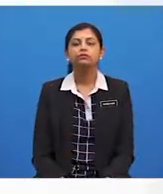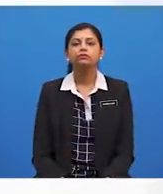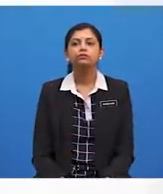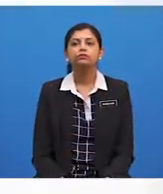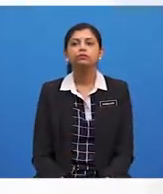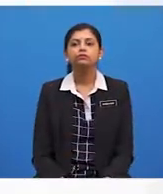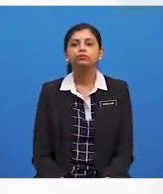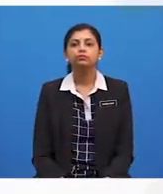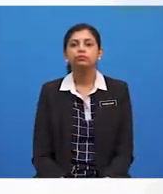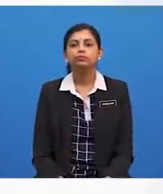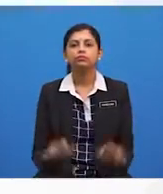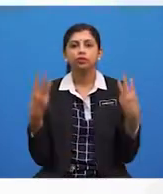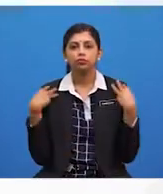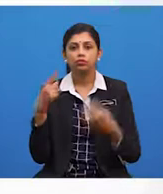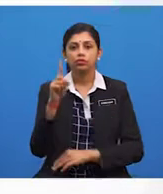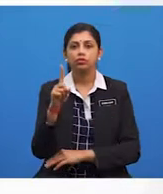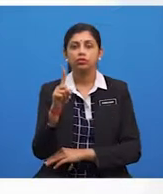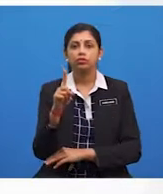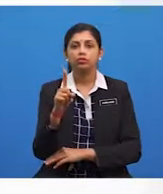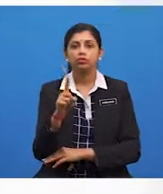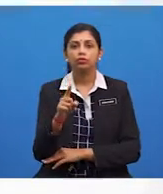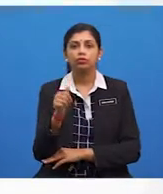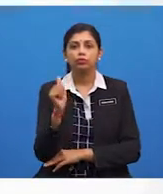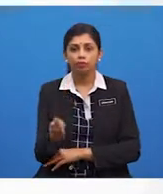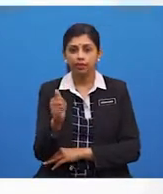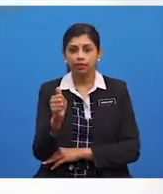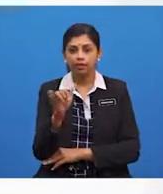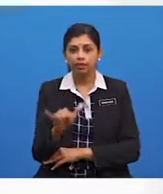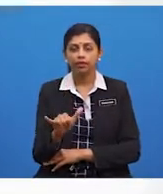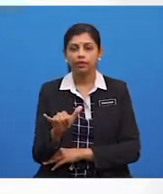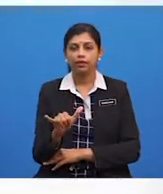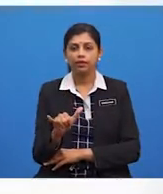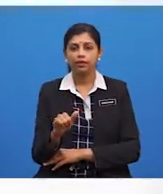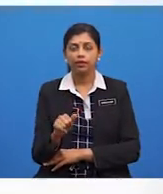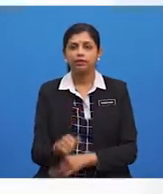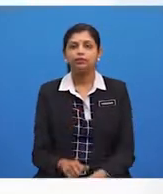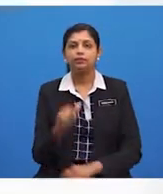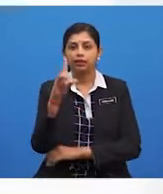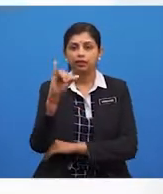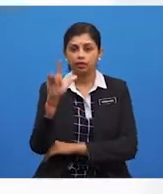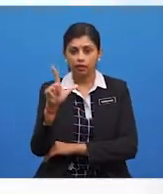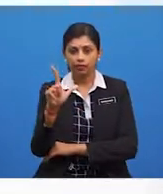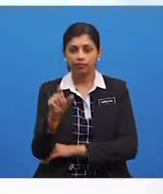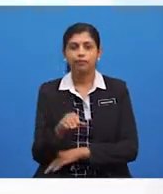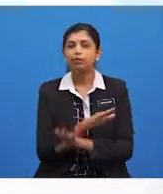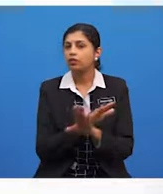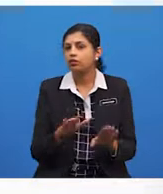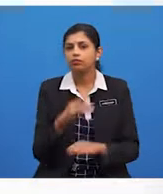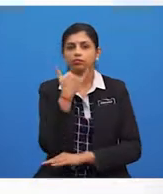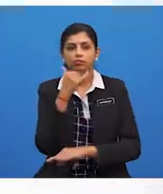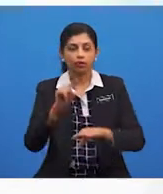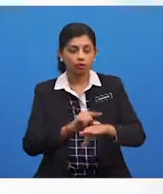mewujudkan satu bentuk pemerintahan yang adil di samping mengelakkan penyalahgunaan kuasa